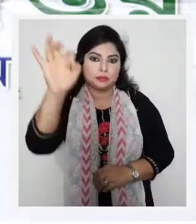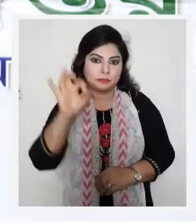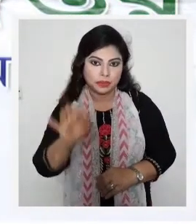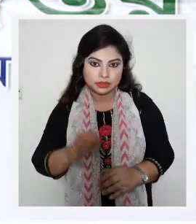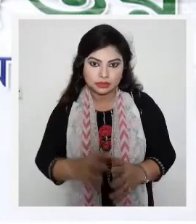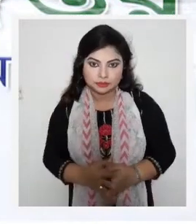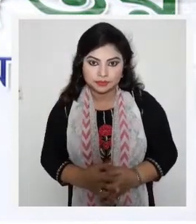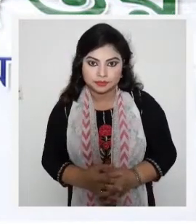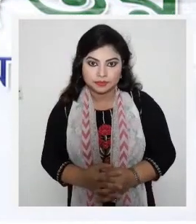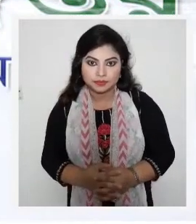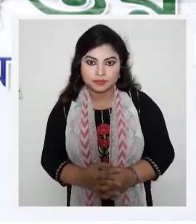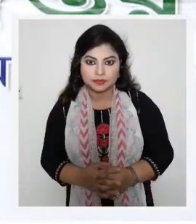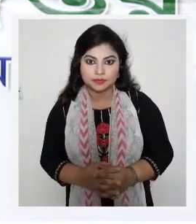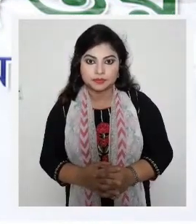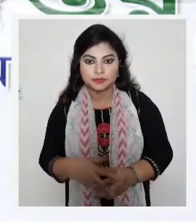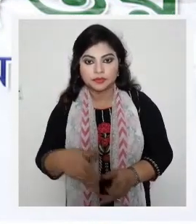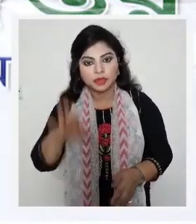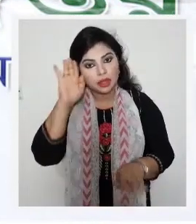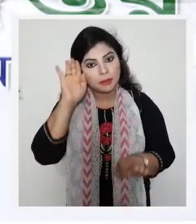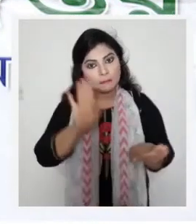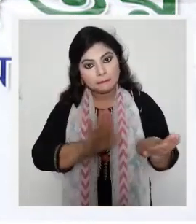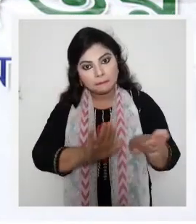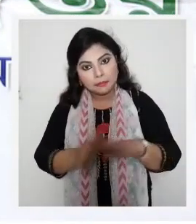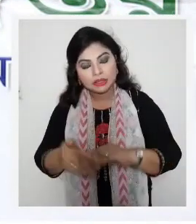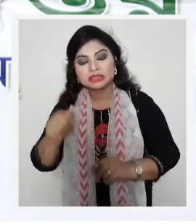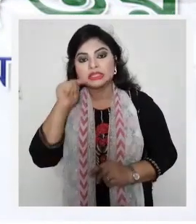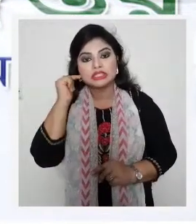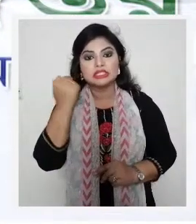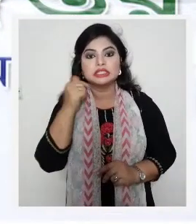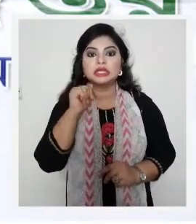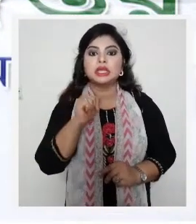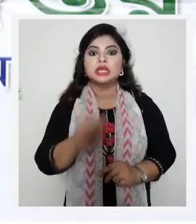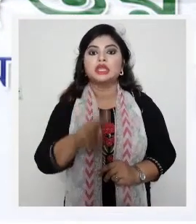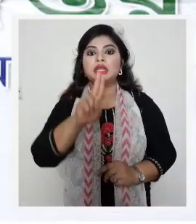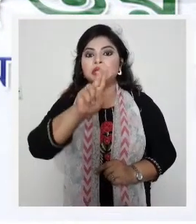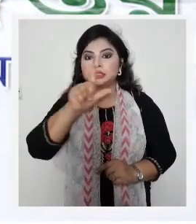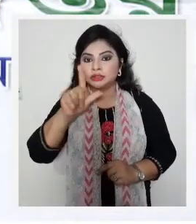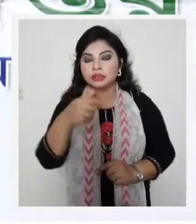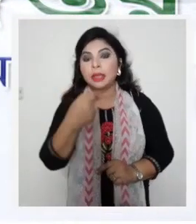1,171 জন। শনাক্ত বিবেচনায় মৃত্যুর হার 1.34%।